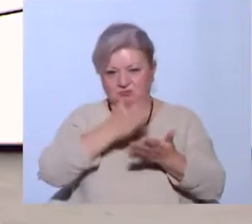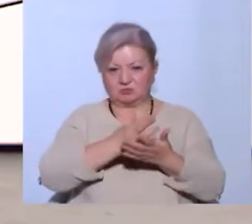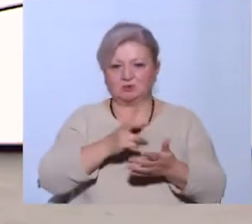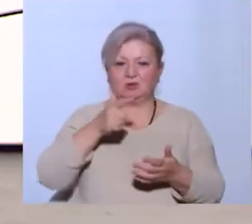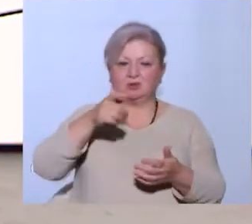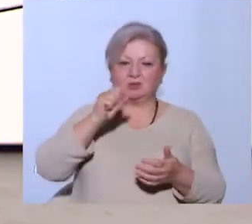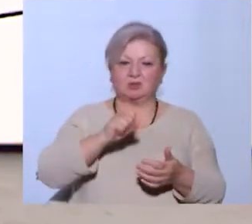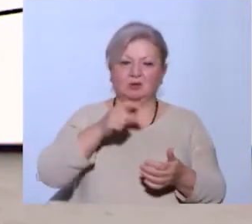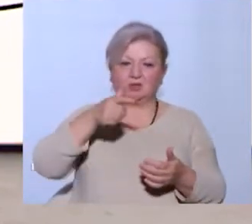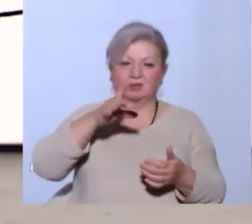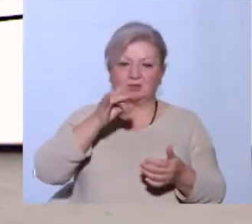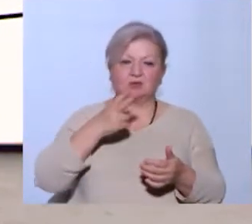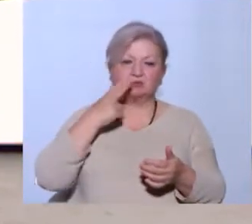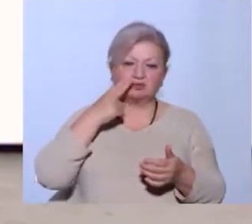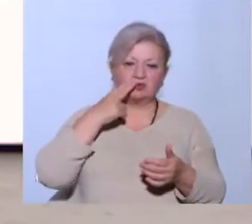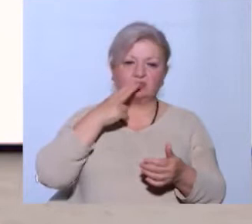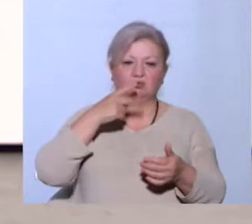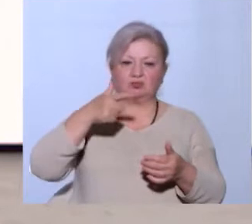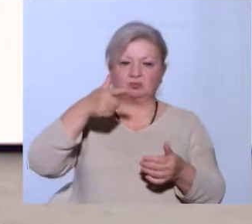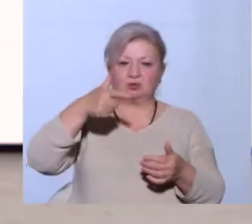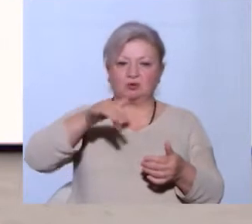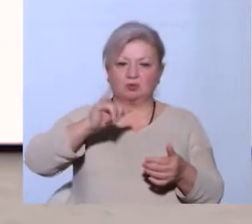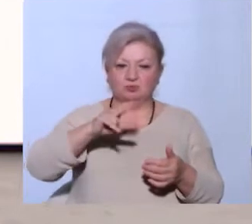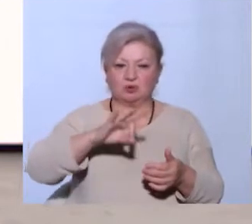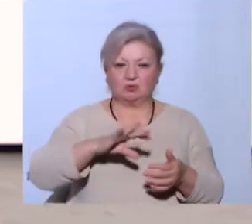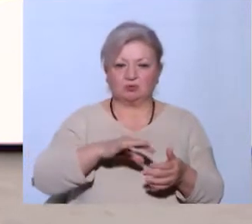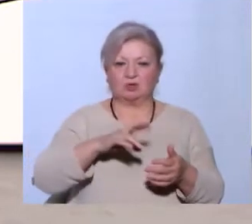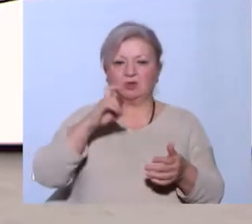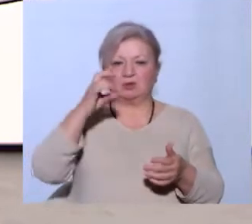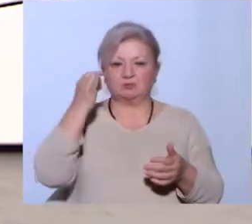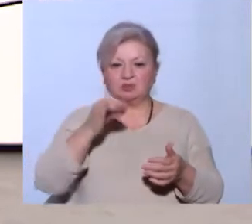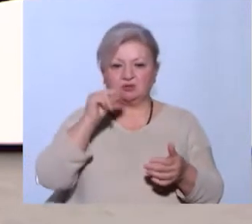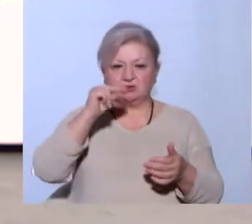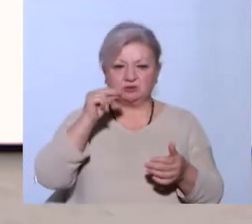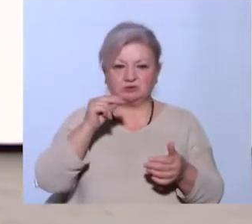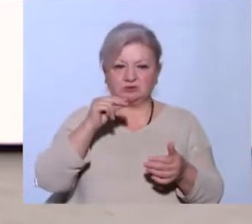ბიჭვინთა, სოხუმი, გუდაუთა, გულრიფში, დღესაც ნახველს